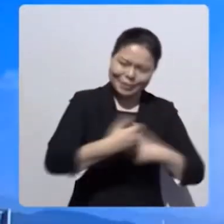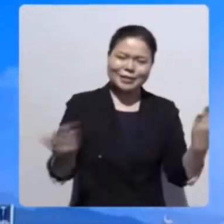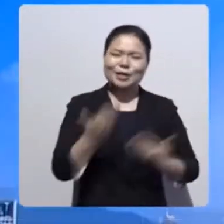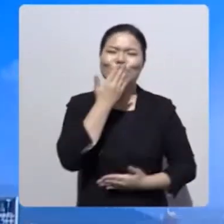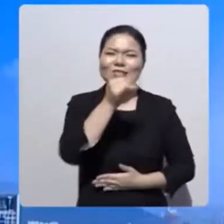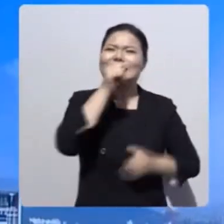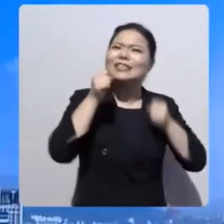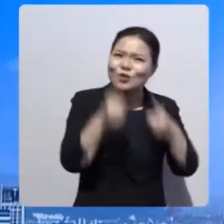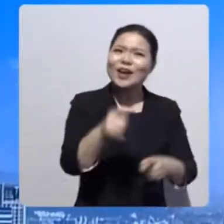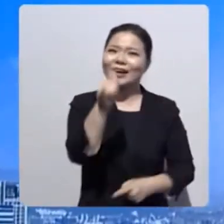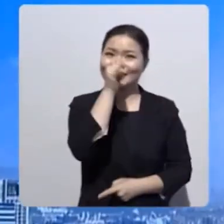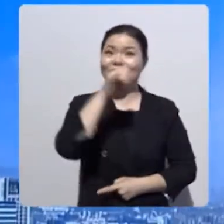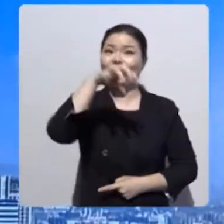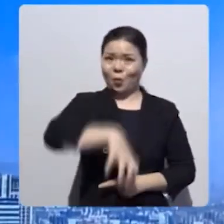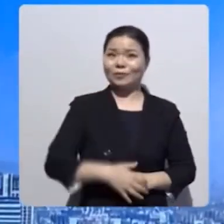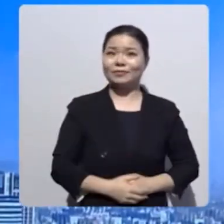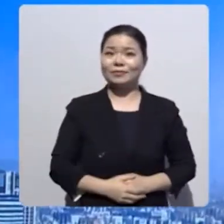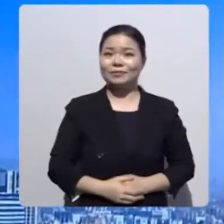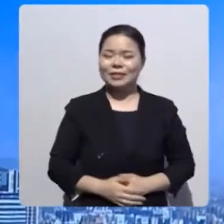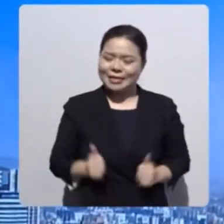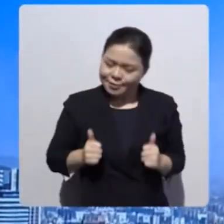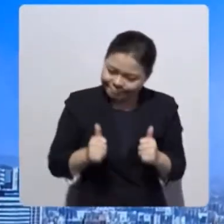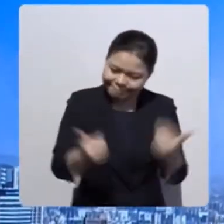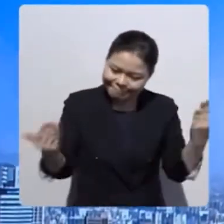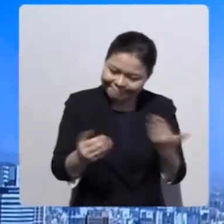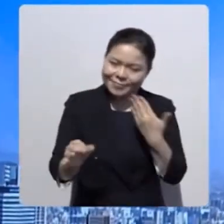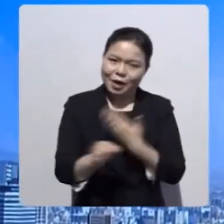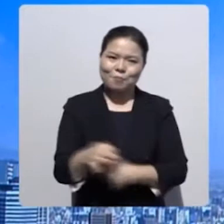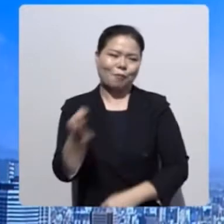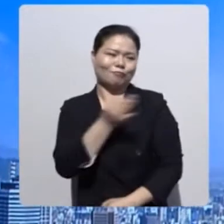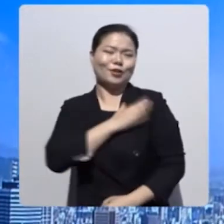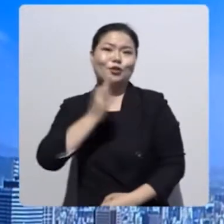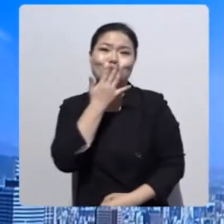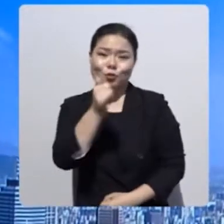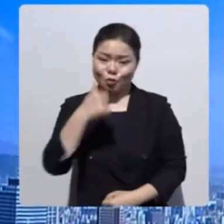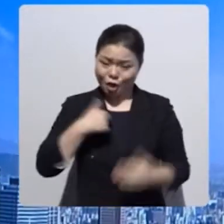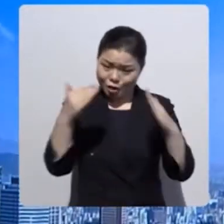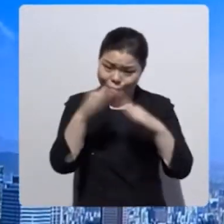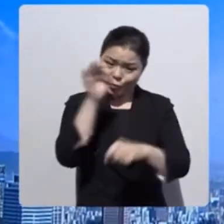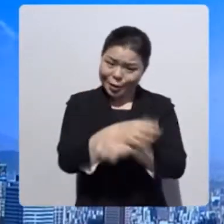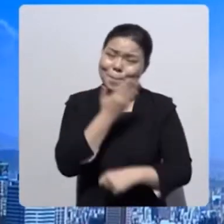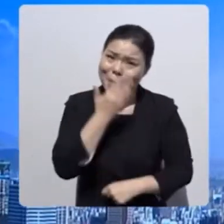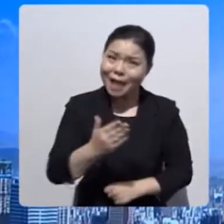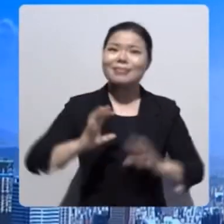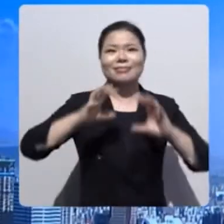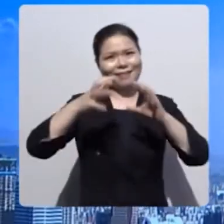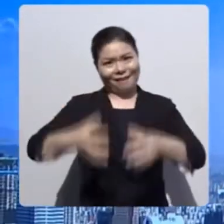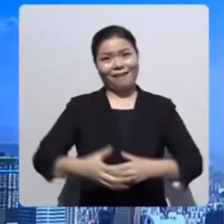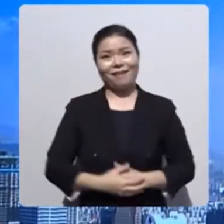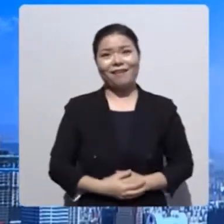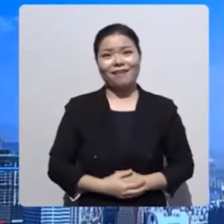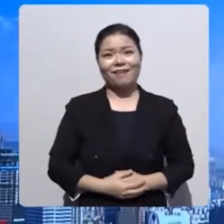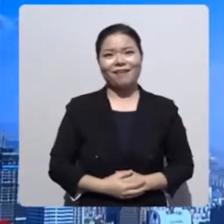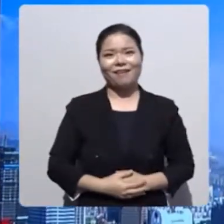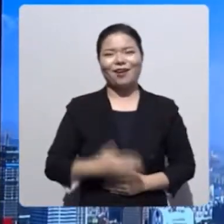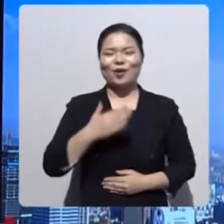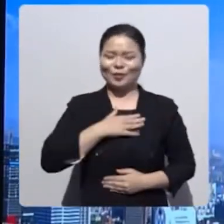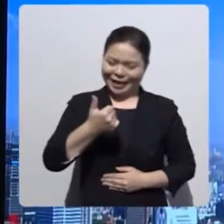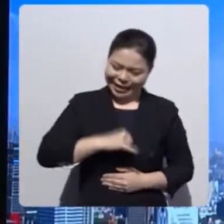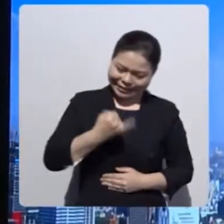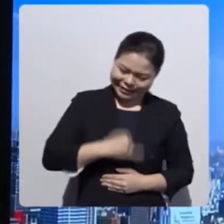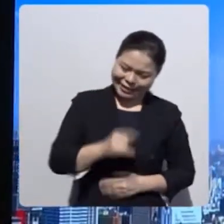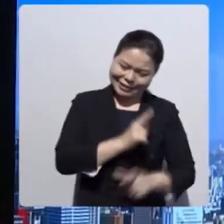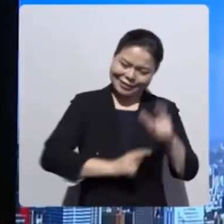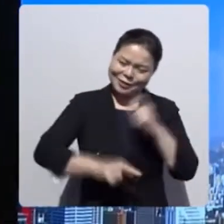나라, 열심히 일하면 잘 살 수 있고 내 집도 마련할 수 있는 나라, 우리의 아이들이